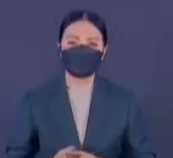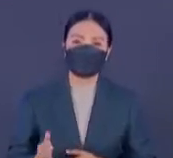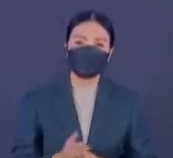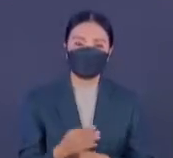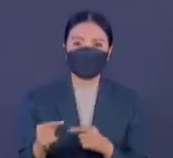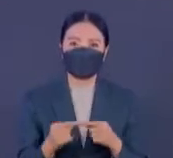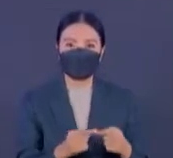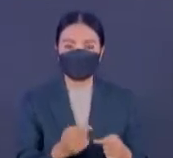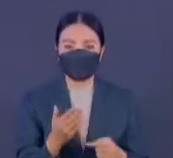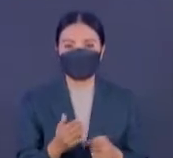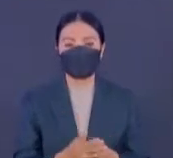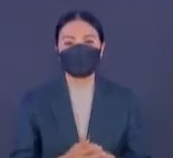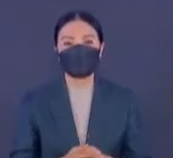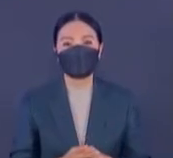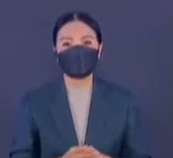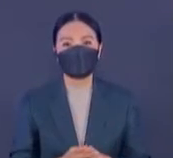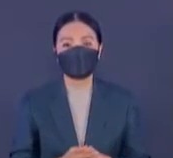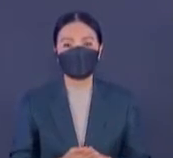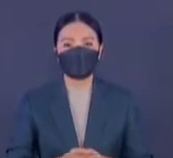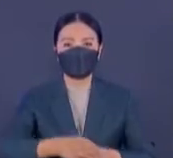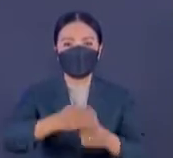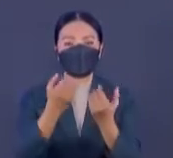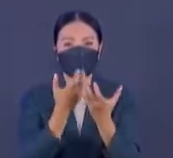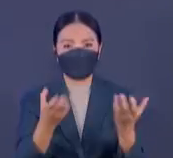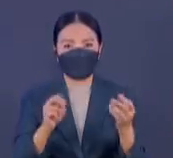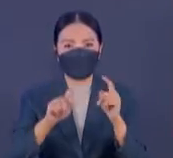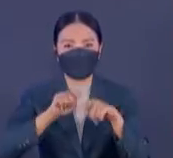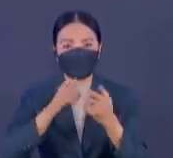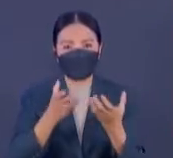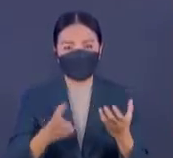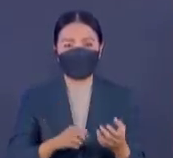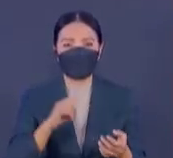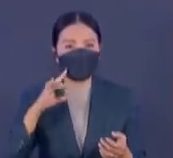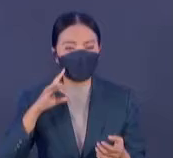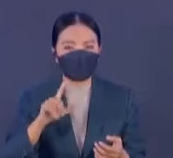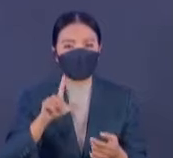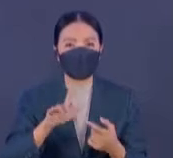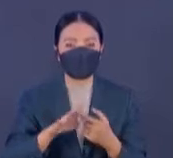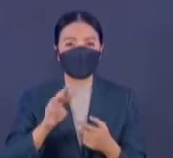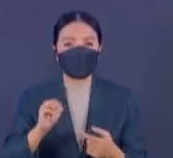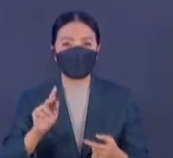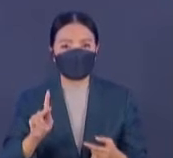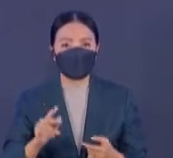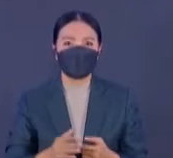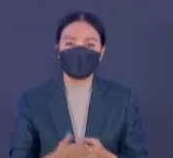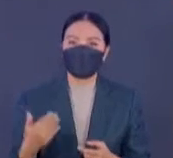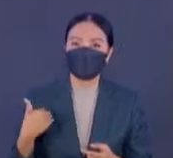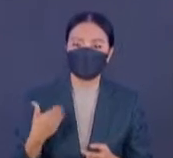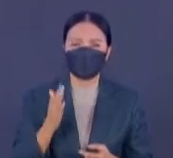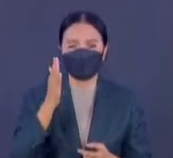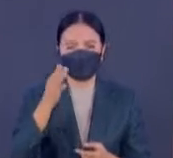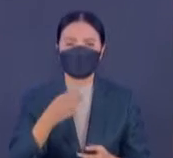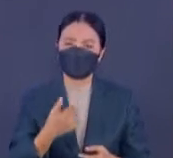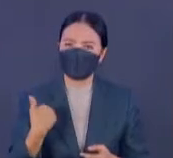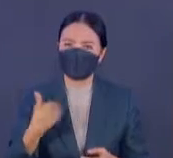คุณผู้ชมมาต่อกันที่เรื่องนี้นะคะสำหรับสื่อลามกอนาจารในอนาคตเนี่ยเราอาจจะต้องเปลี่ยนคำเรียกนะคะเป็นสื่อบันเทิงทางเพศเพราะว่าล่